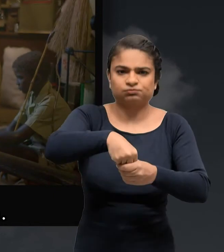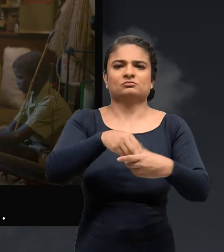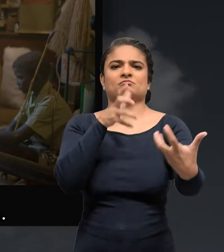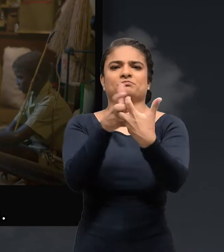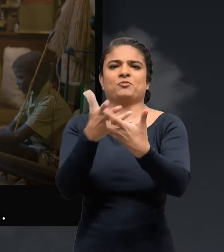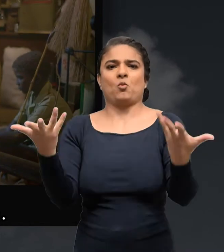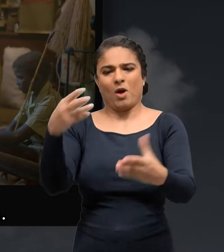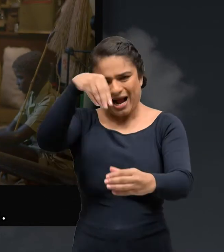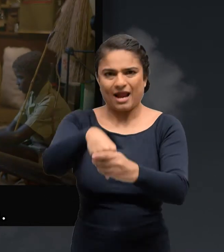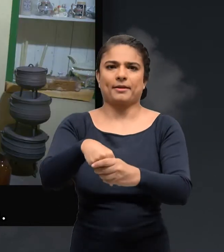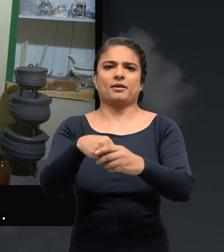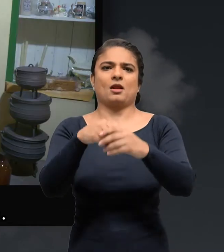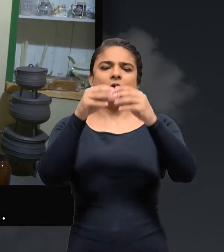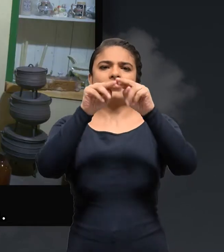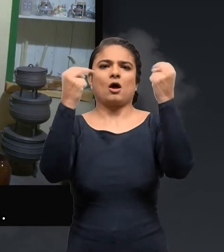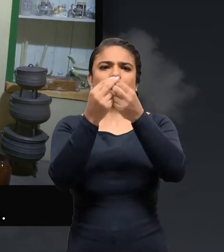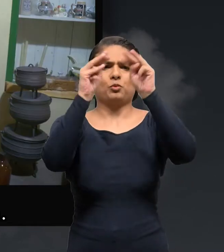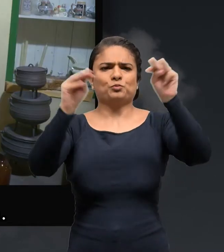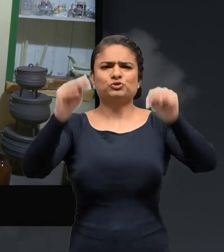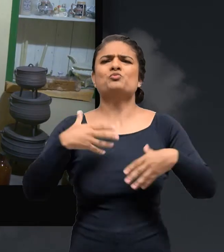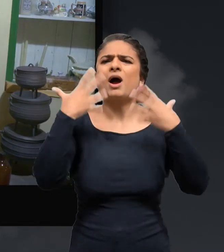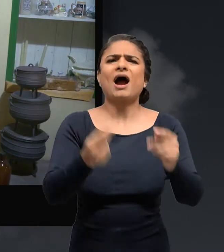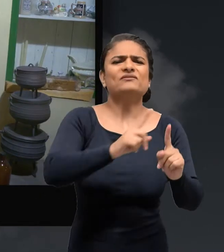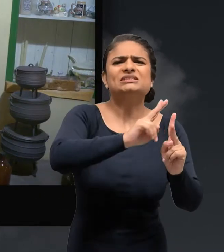het permanente klank in die museum op 'n paar plekke.